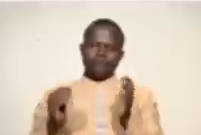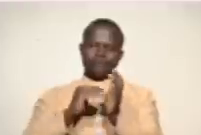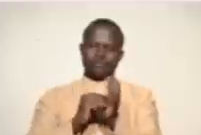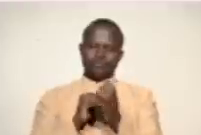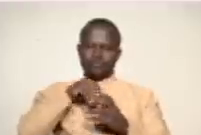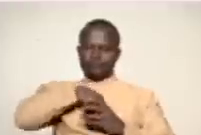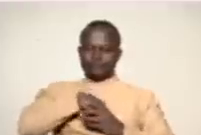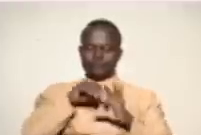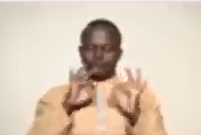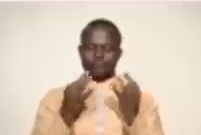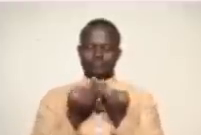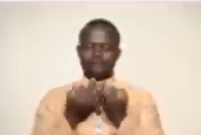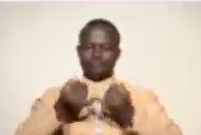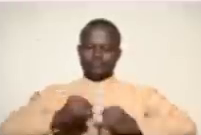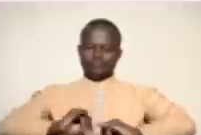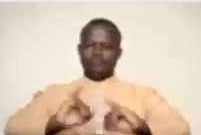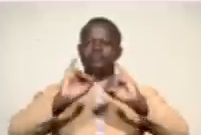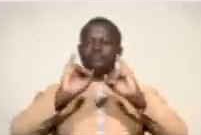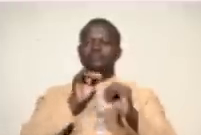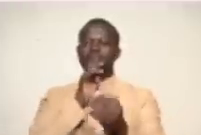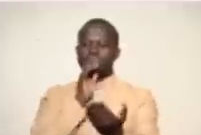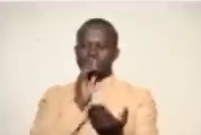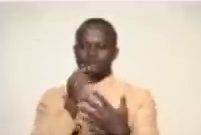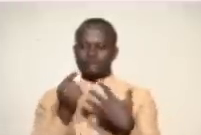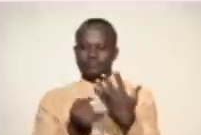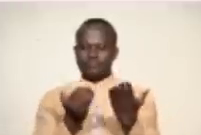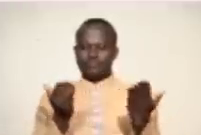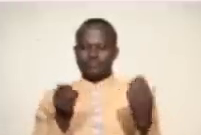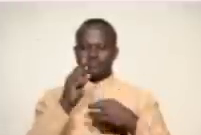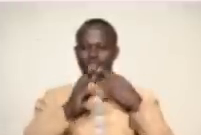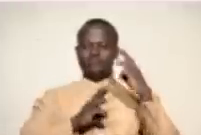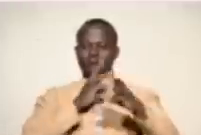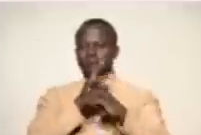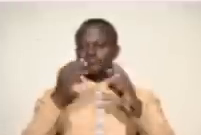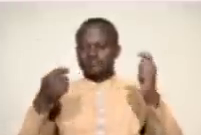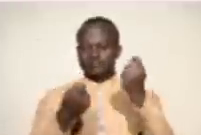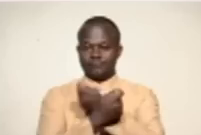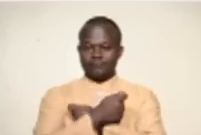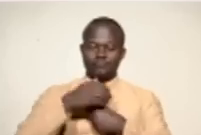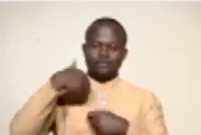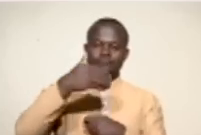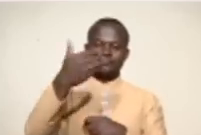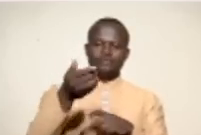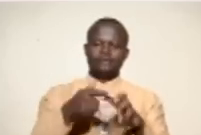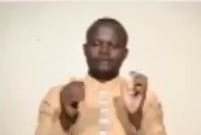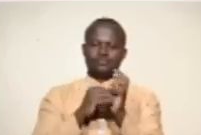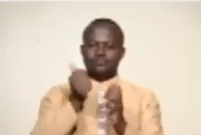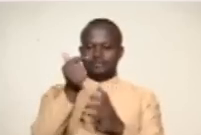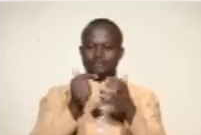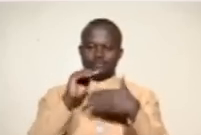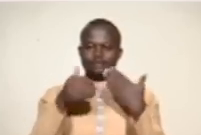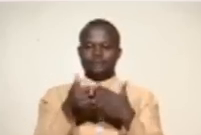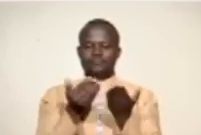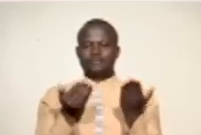kwiremamo umuryango ushyira mu bikorwa ibitegerejwe isi irahinduka buri munsi kandi ibyo byose